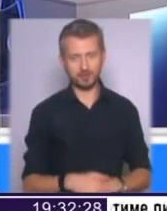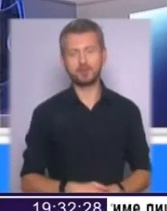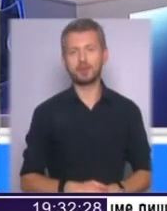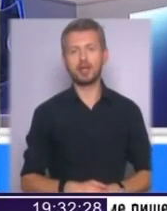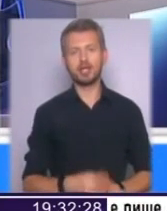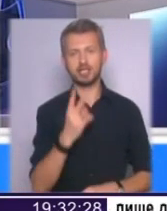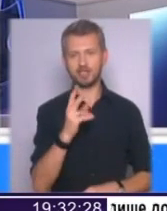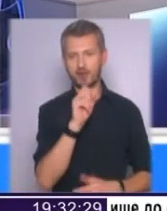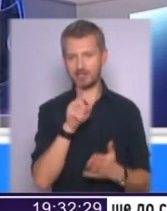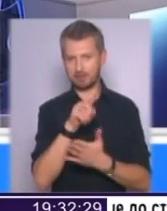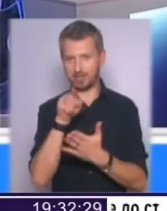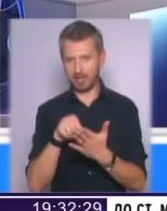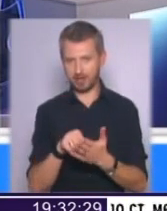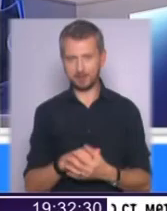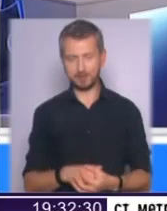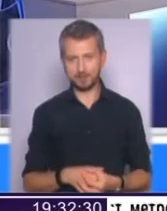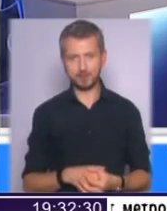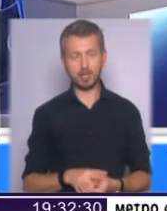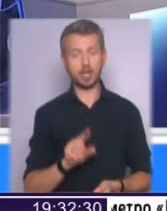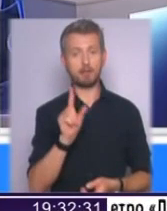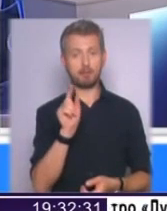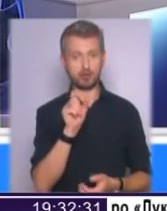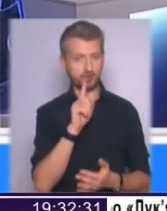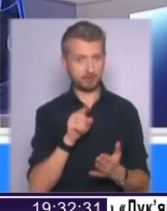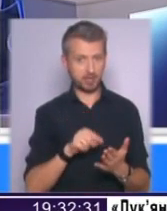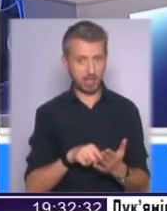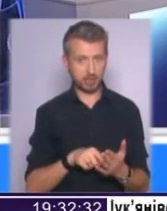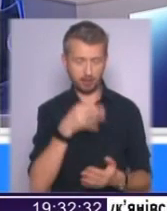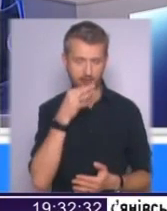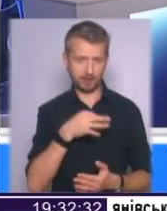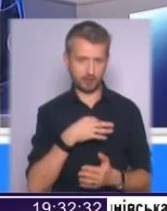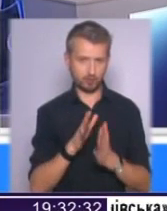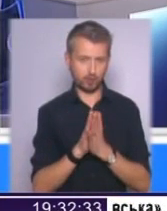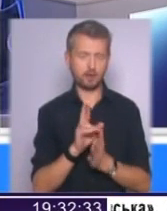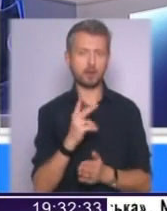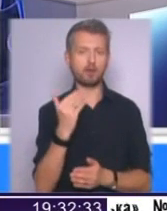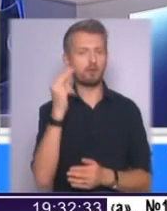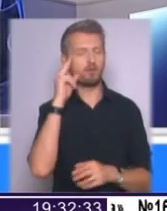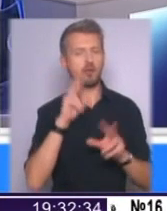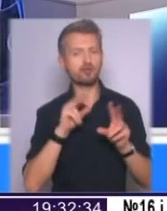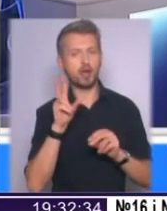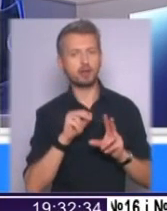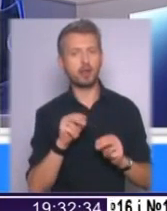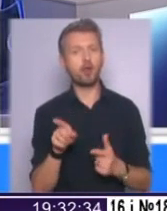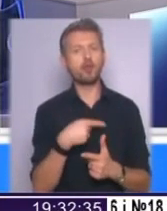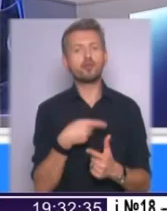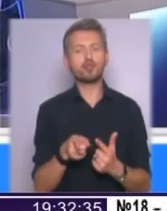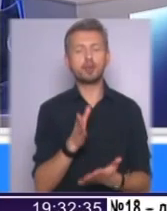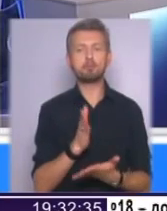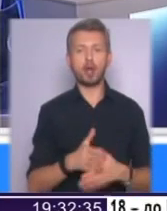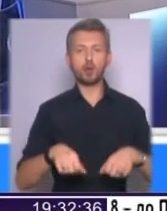Говоріть. Два запитання. Перше запитання. Скажіть, будь ласка, як ви вважаєте, чи мають